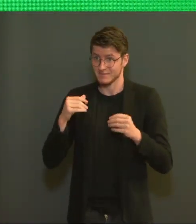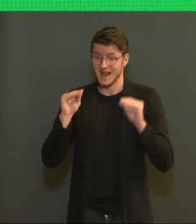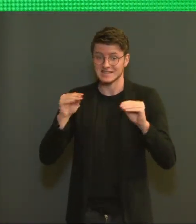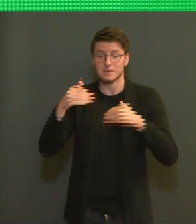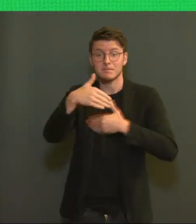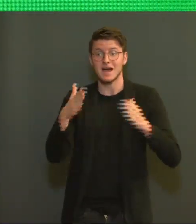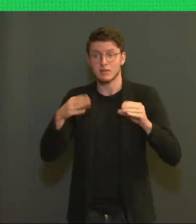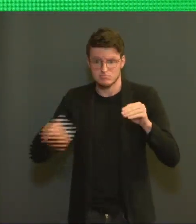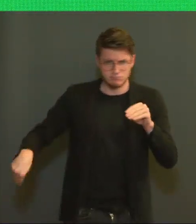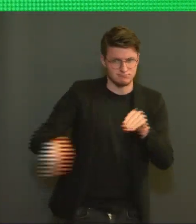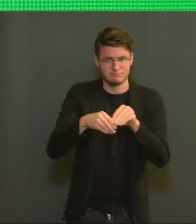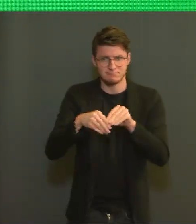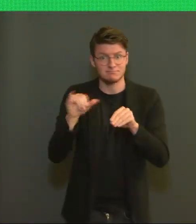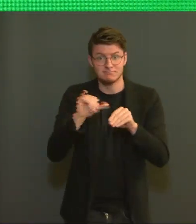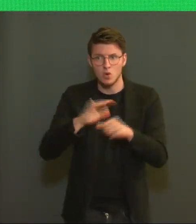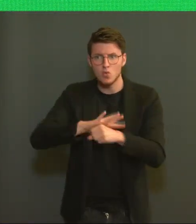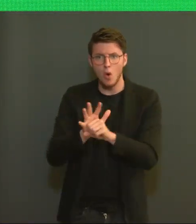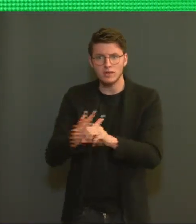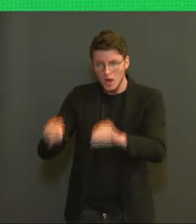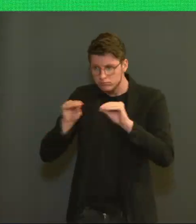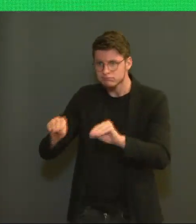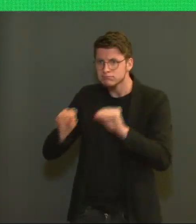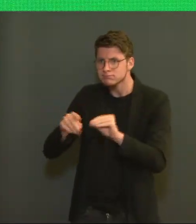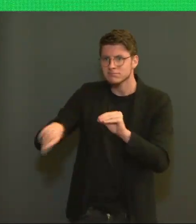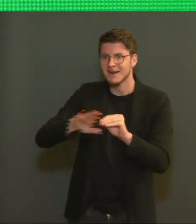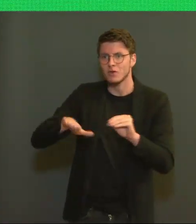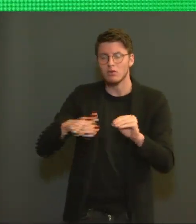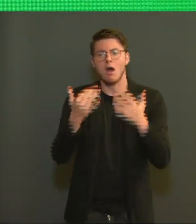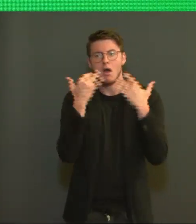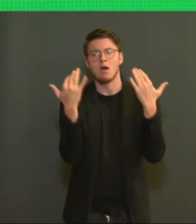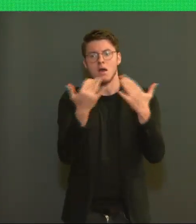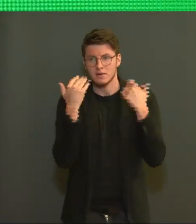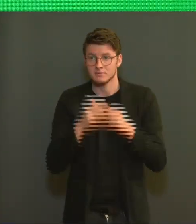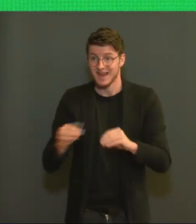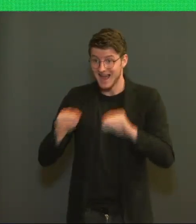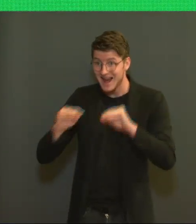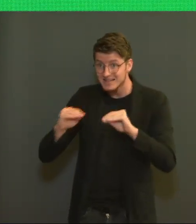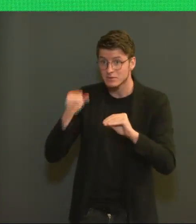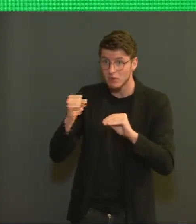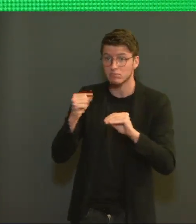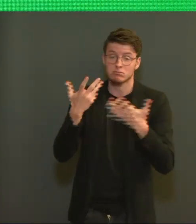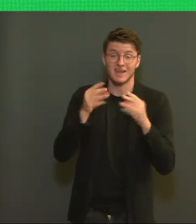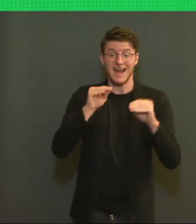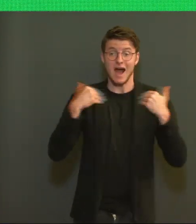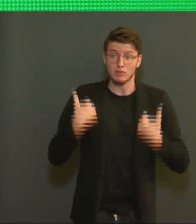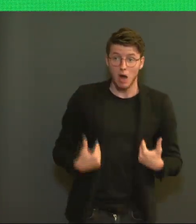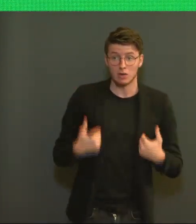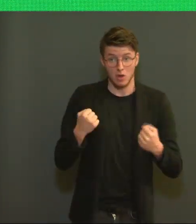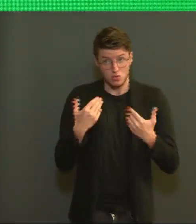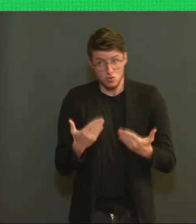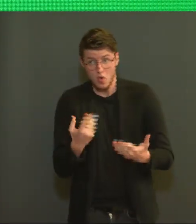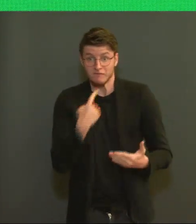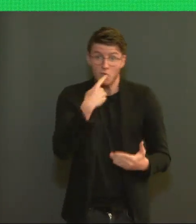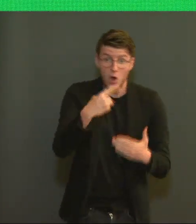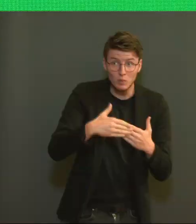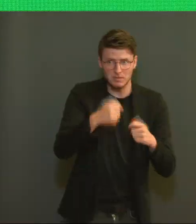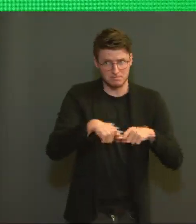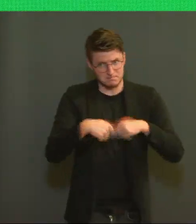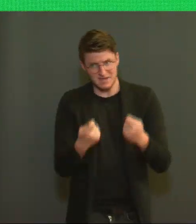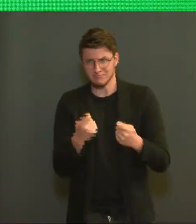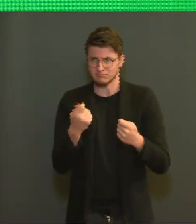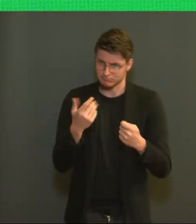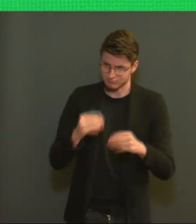-19. Deze bijkomende les kan als een leidraad dienen voor leerkrachten die nu of binnen enkele weken les willen